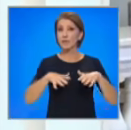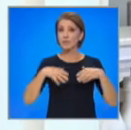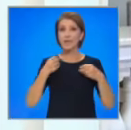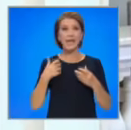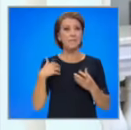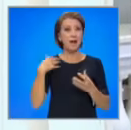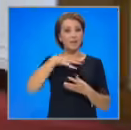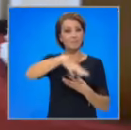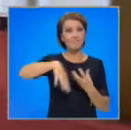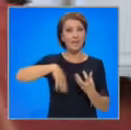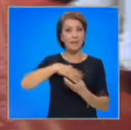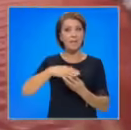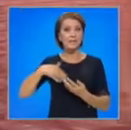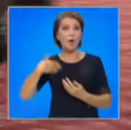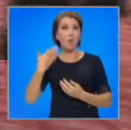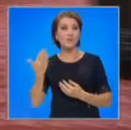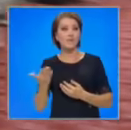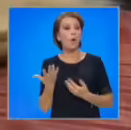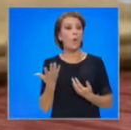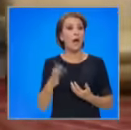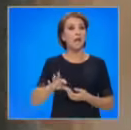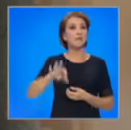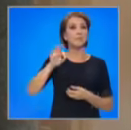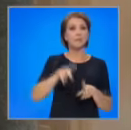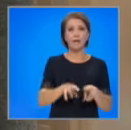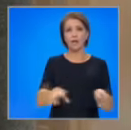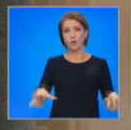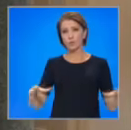отвън? Кога пак да избираме Народно събрание?